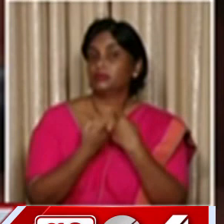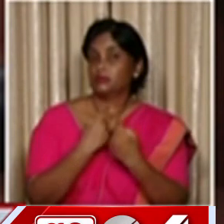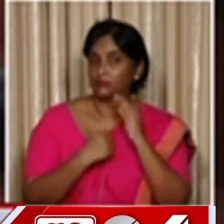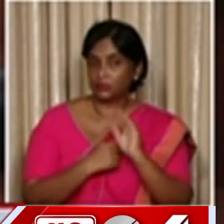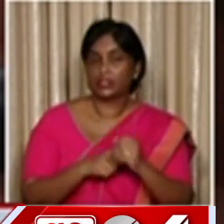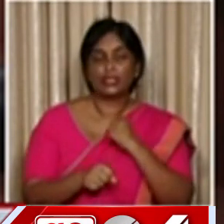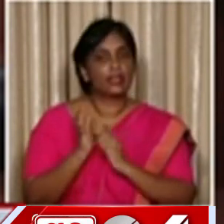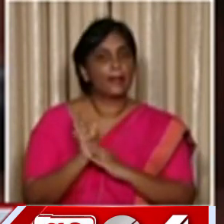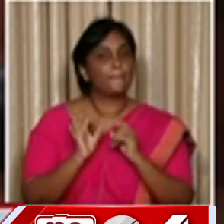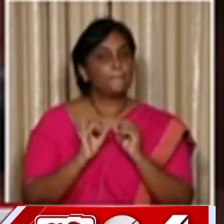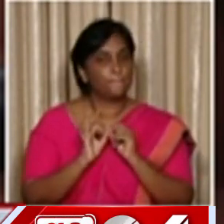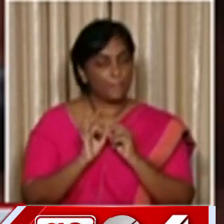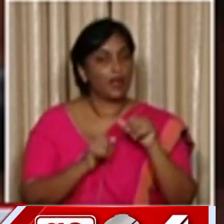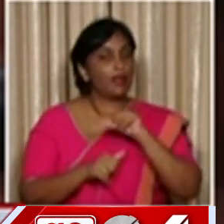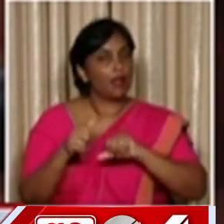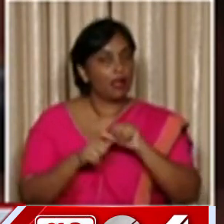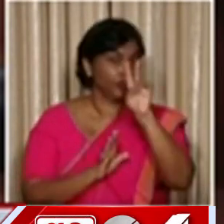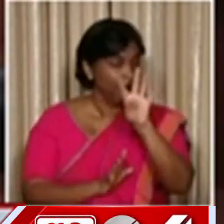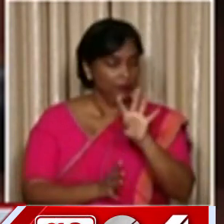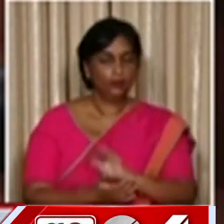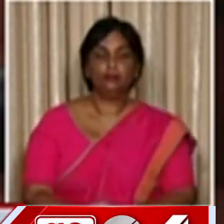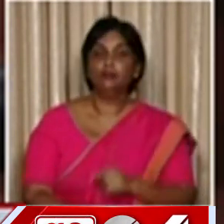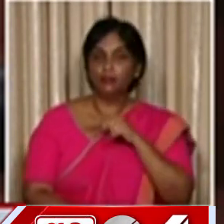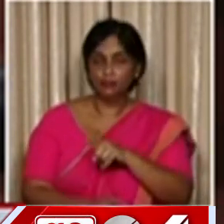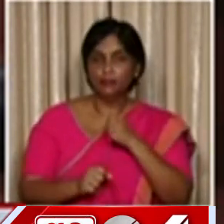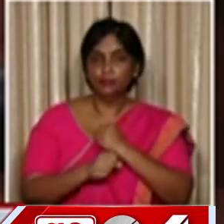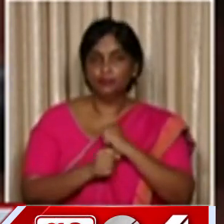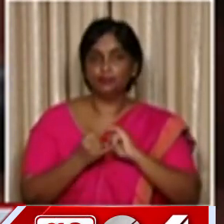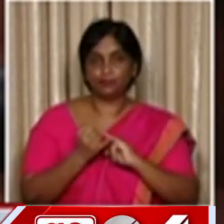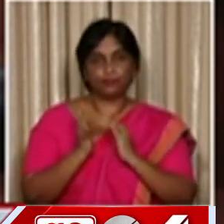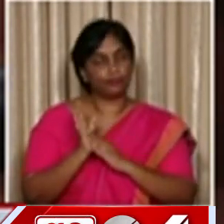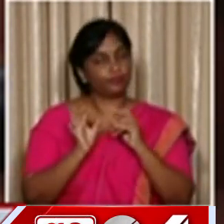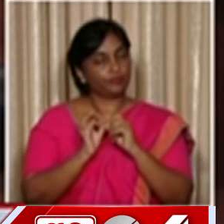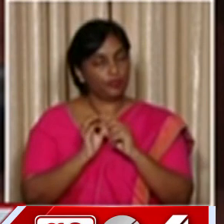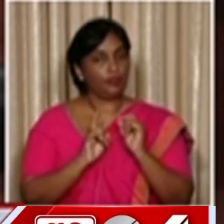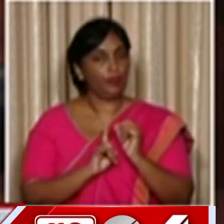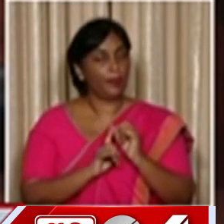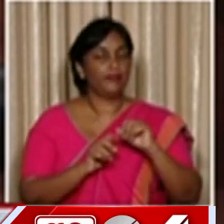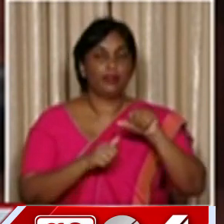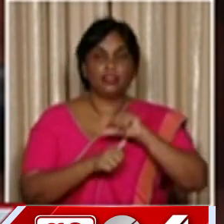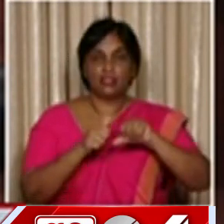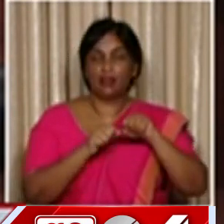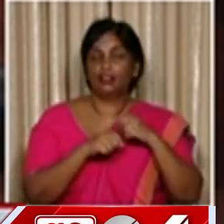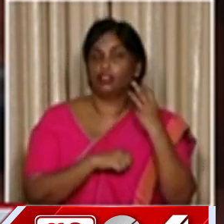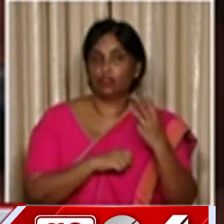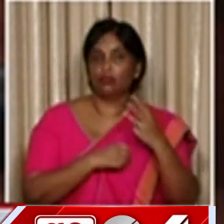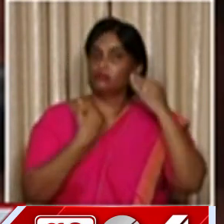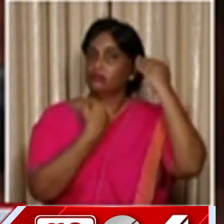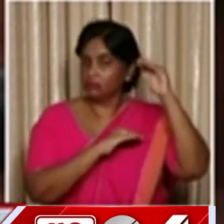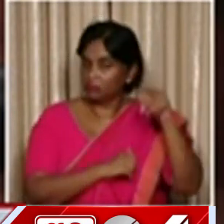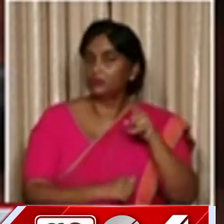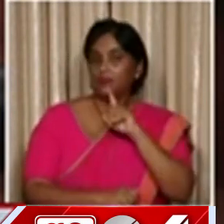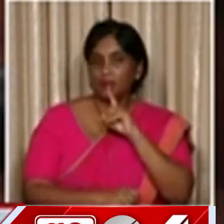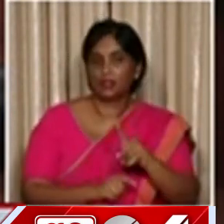සඳහා GSMB ආයතනය තුනට පවරු ලැබුවා මේ අතර GSMB ආයතනයේ පෞද්ගලික සමාගම් තුනකින් මේවා අපනයනට යයි සඳහන්